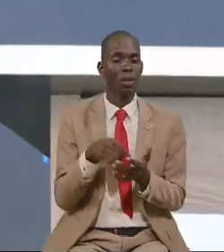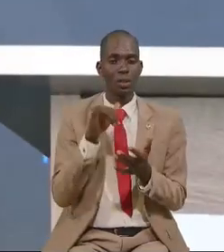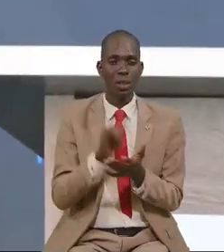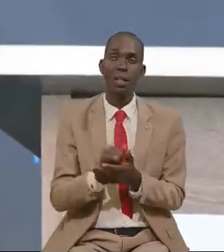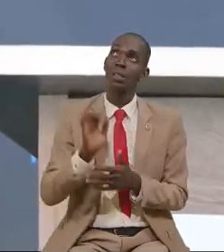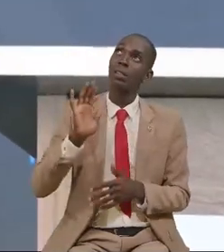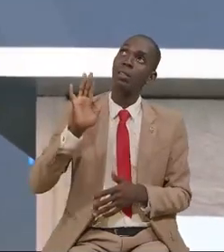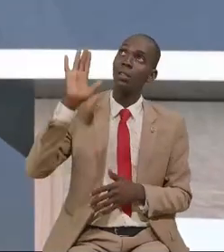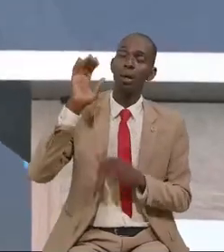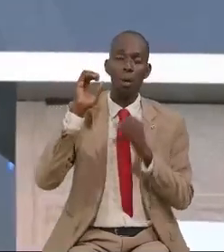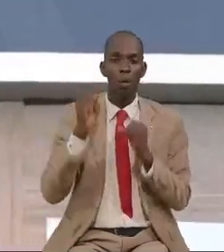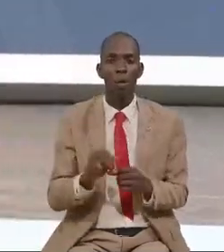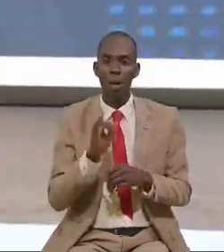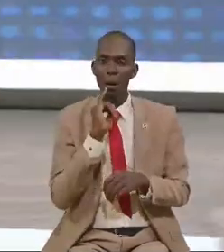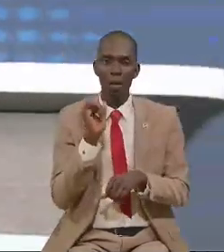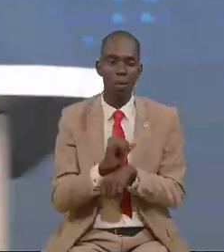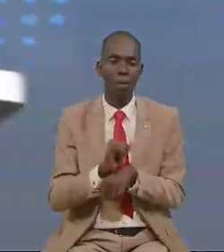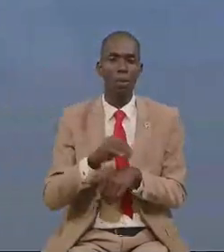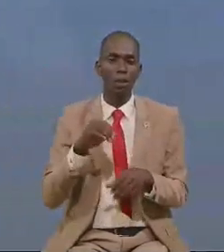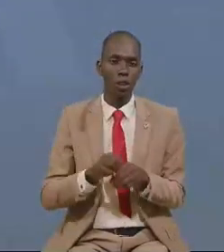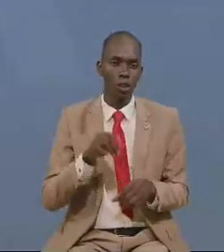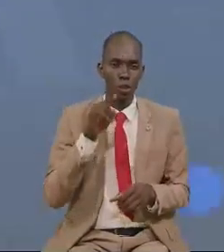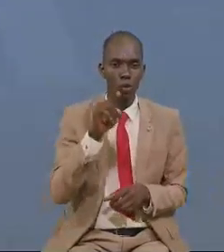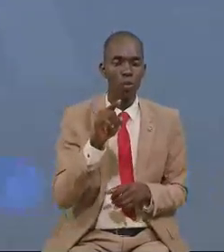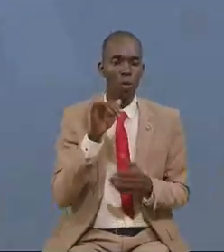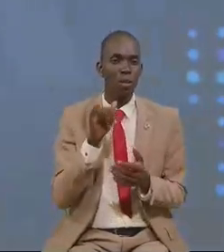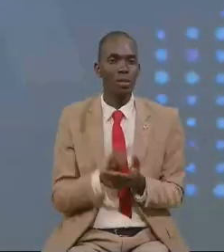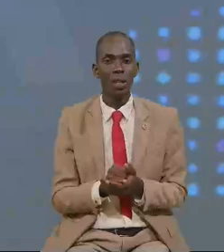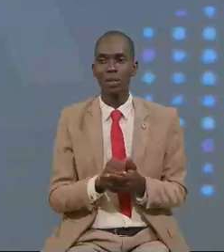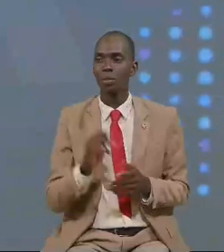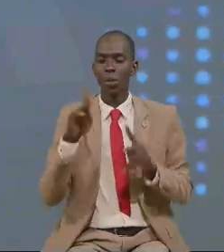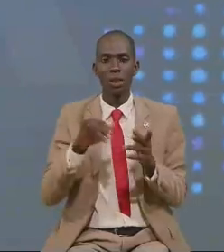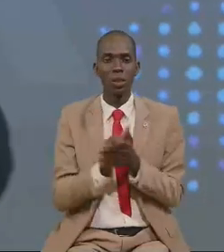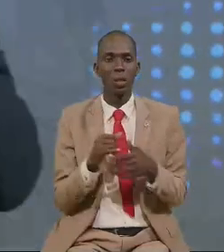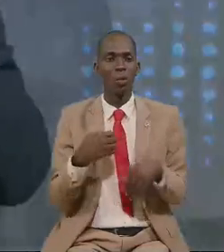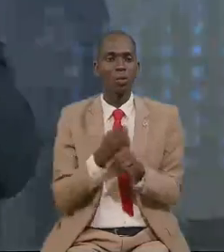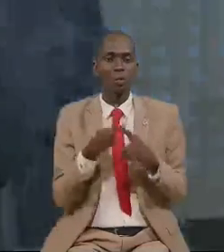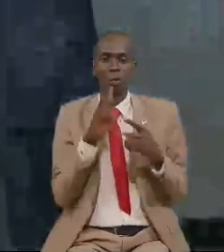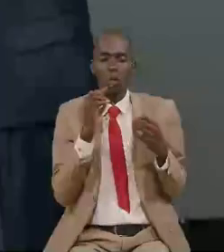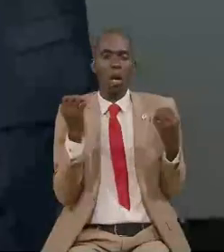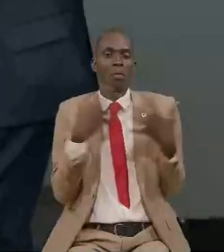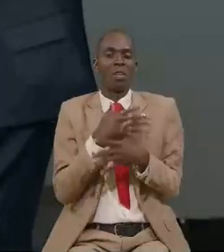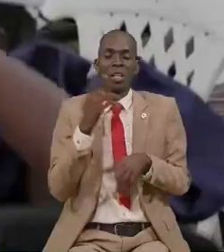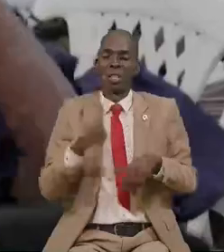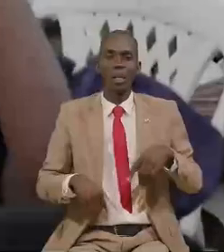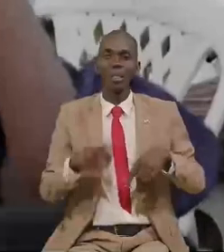Quand vous réalisez que cette puissance agit en vous, ce tyran ne peut pas vous dévorer.